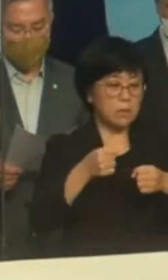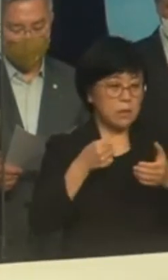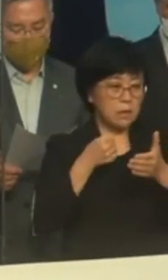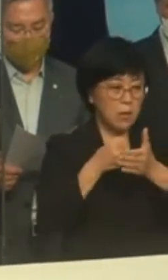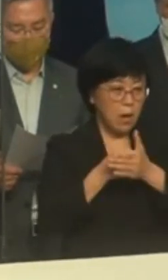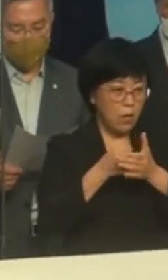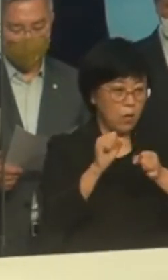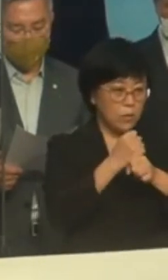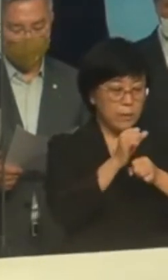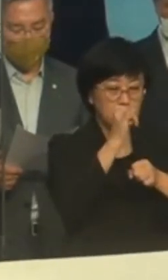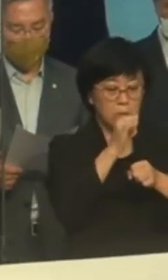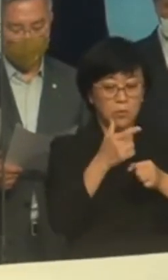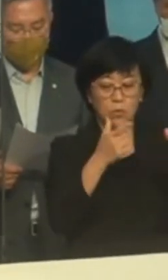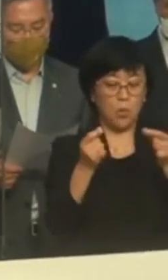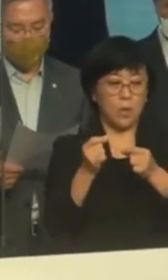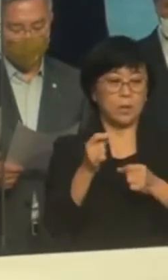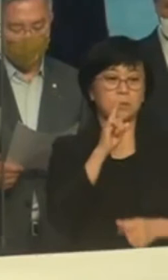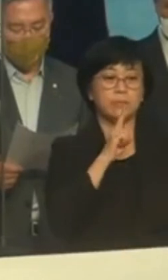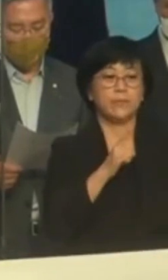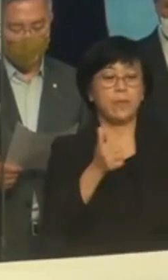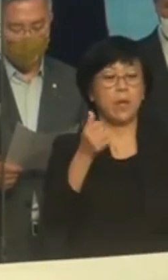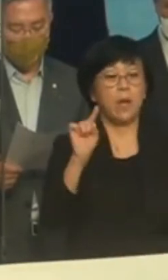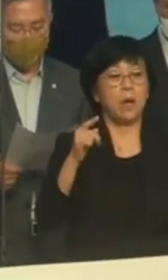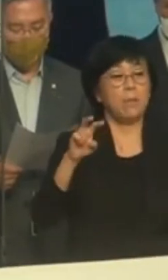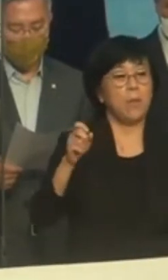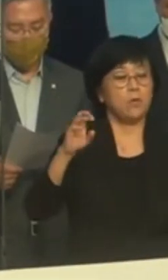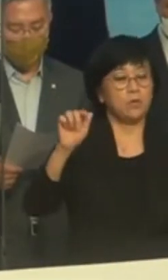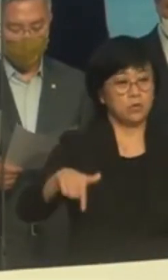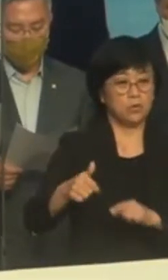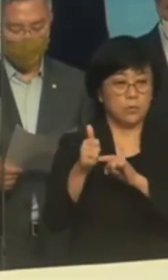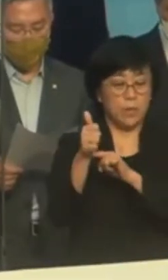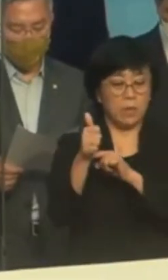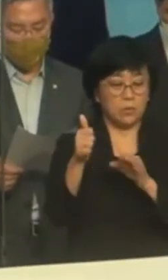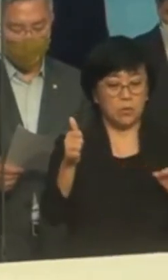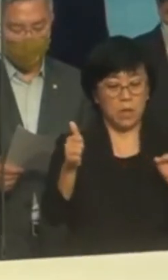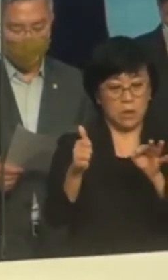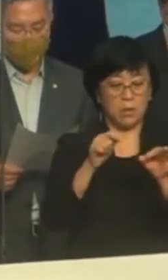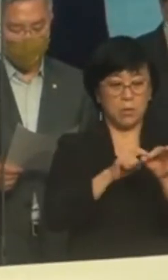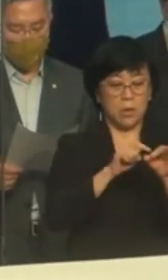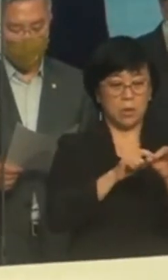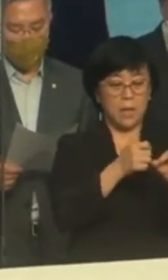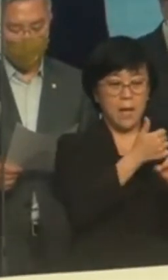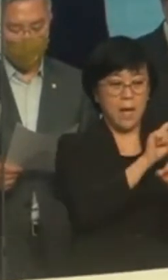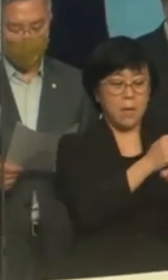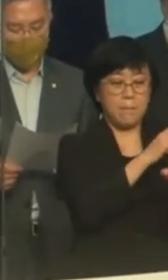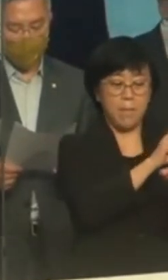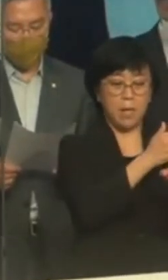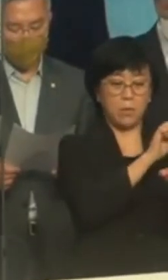매우 닮아 있습니다. 한명숙 전 총리에게 돈을 건넨다고 진술했던 3만 원씩